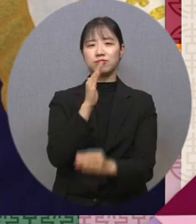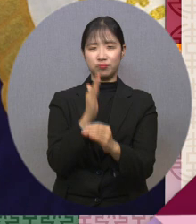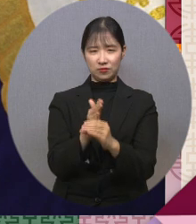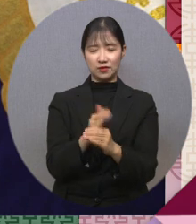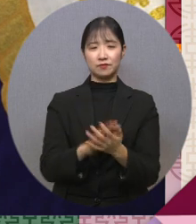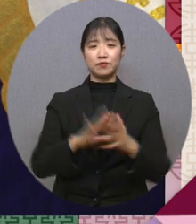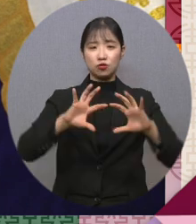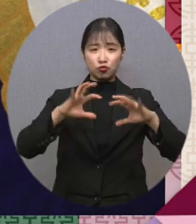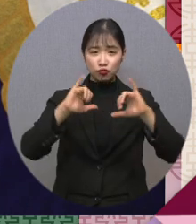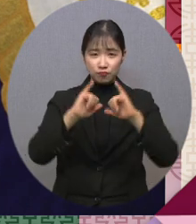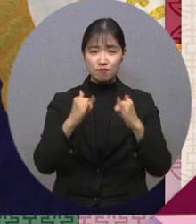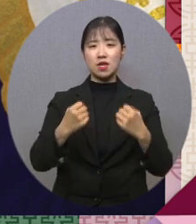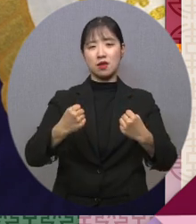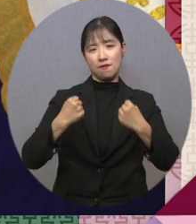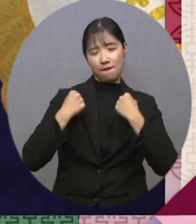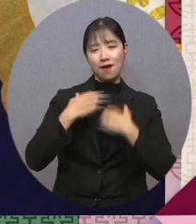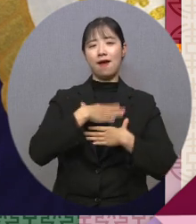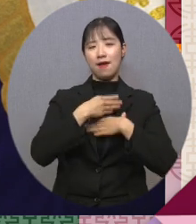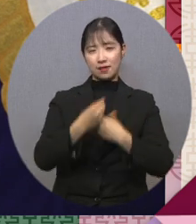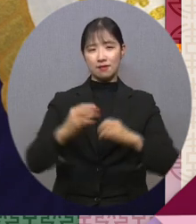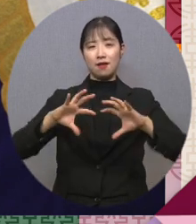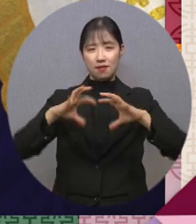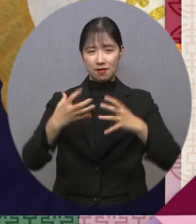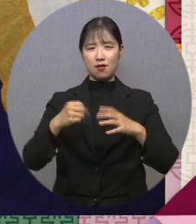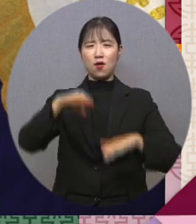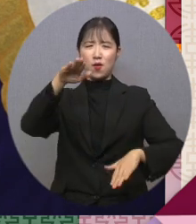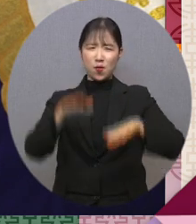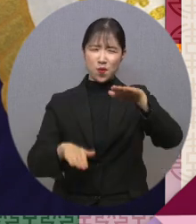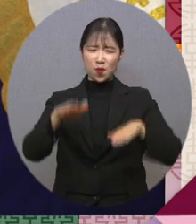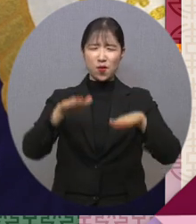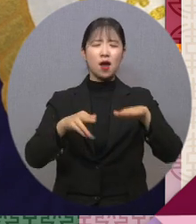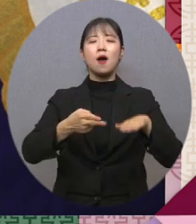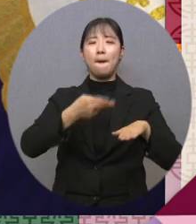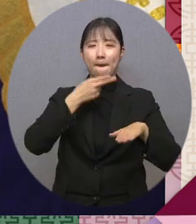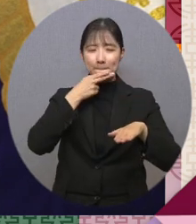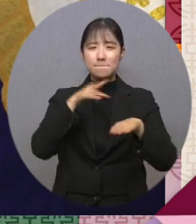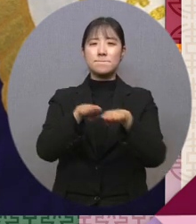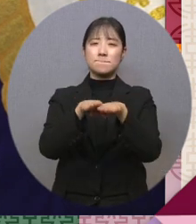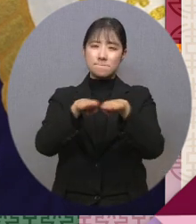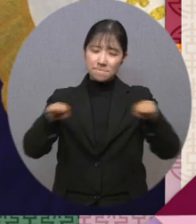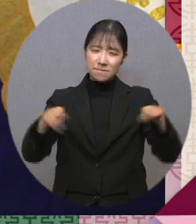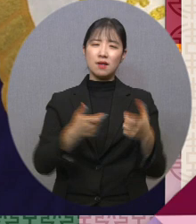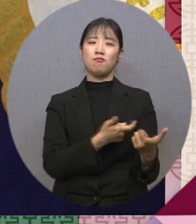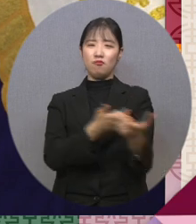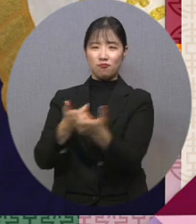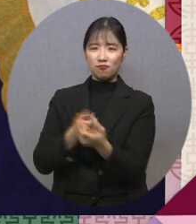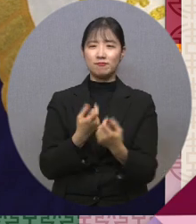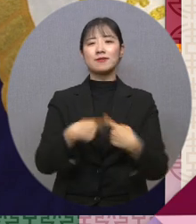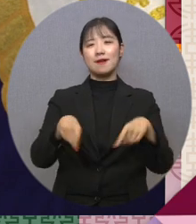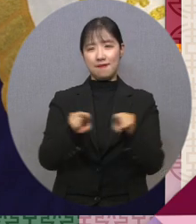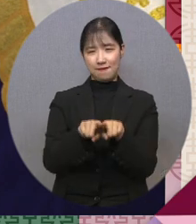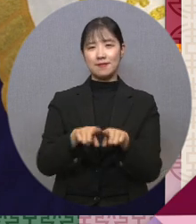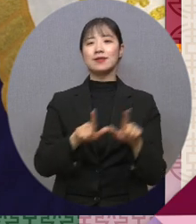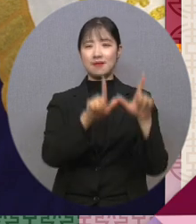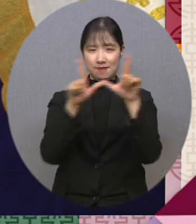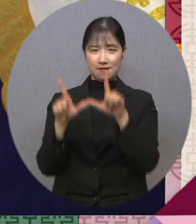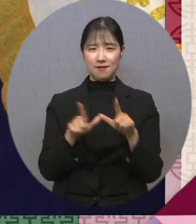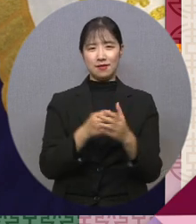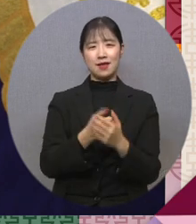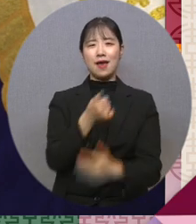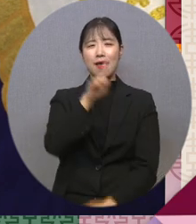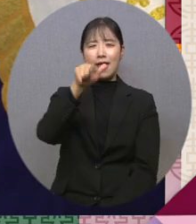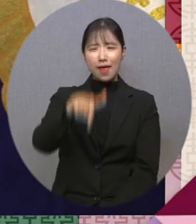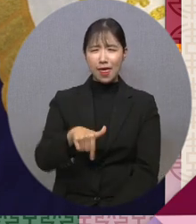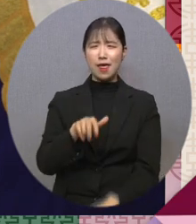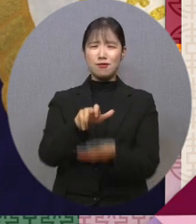국민이 건강하고 안전한 나라, 격차와 차별이 완화된 더불어 사는 공동체, 핵무기와 전쟁이